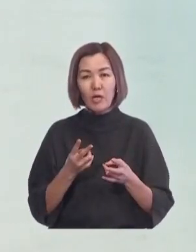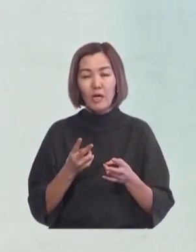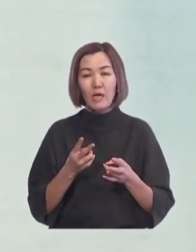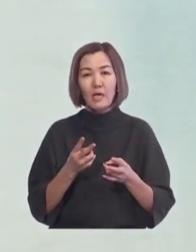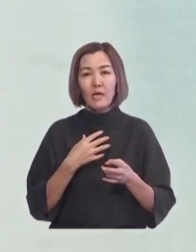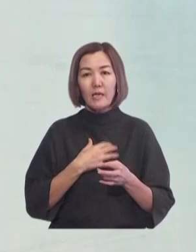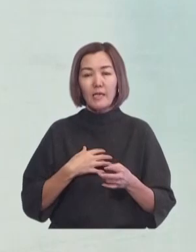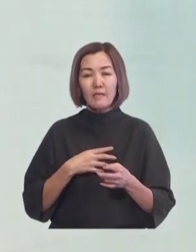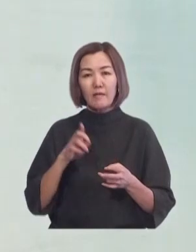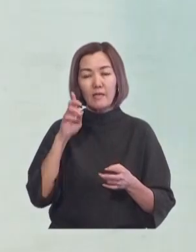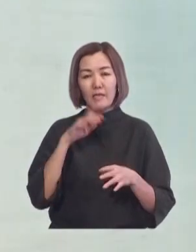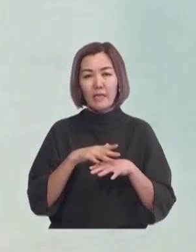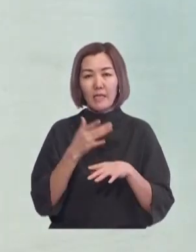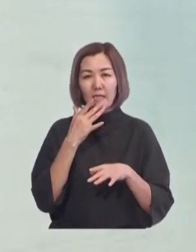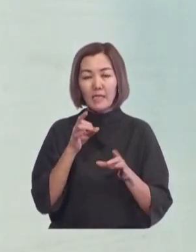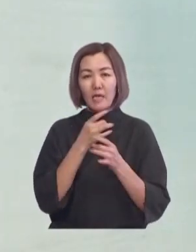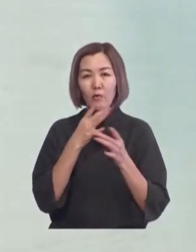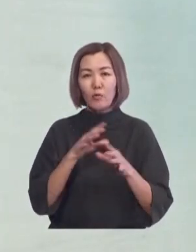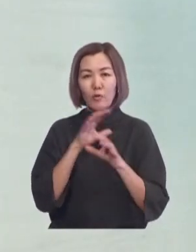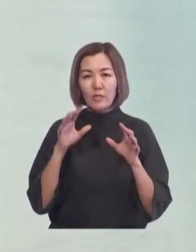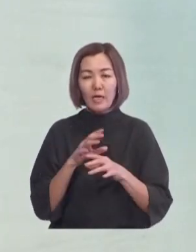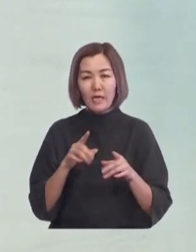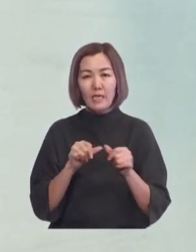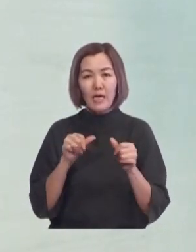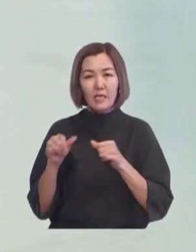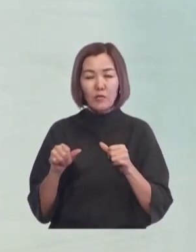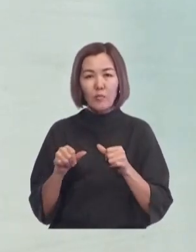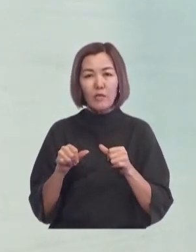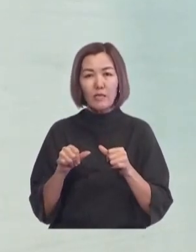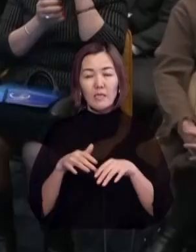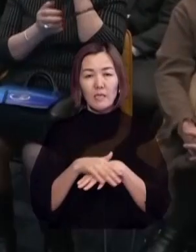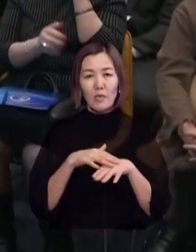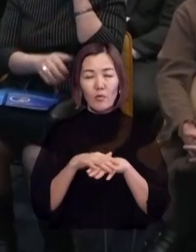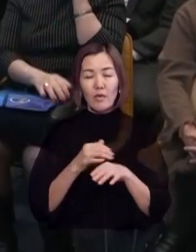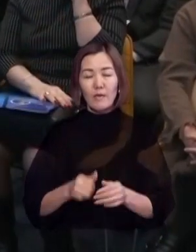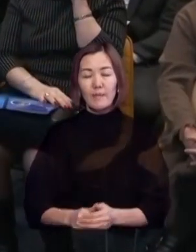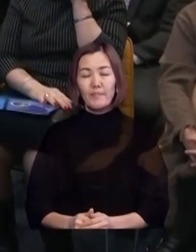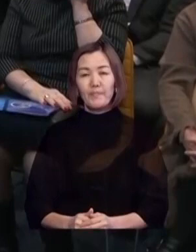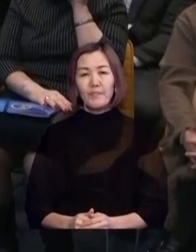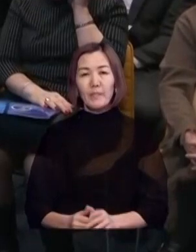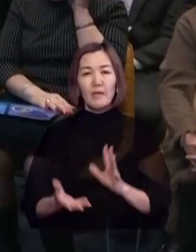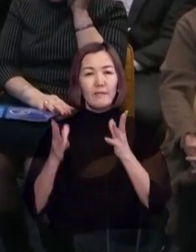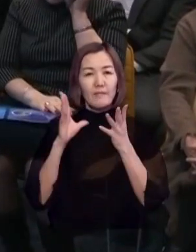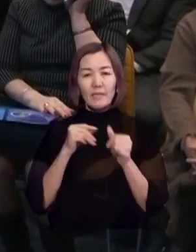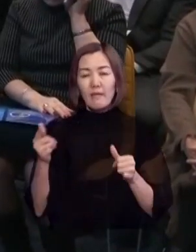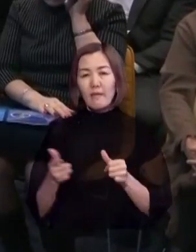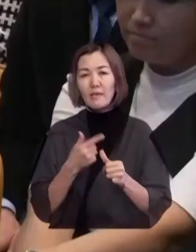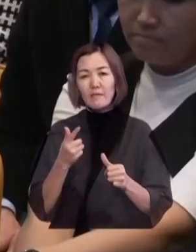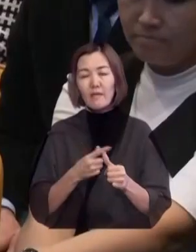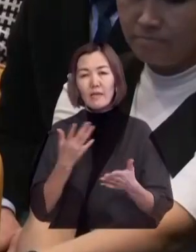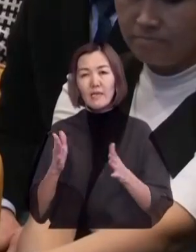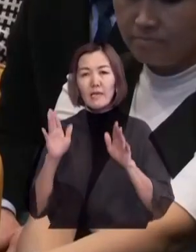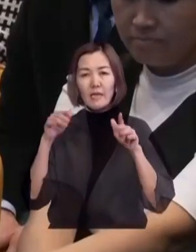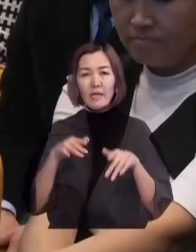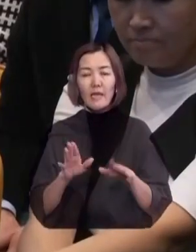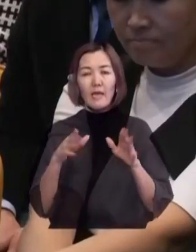в развитии национальной культуры, сохранении особенностей менталитета народа. Все названия населенных пунктов и рек Казахстана